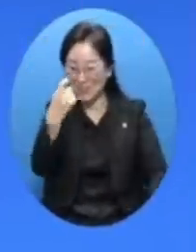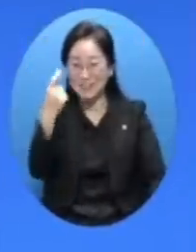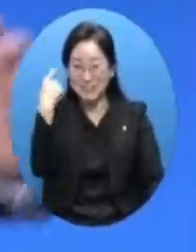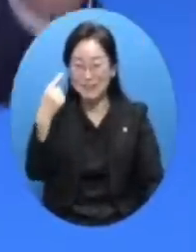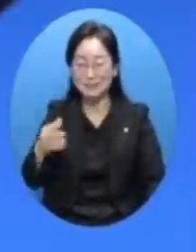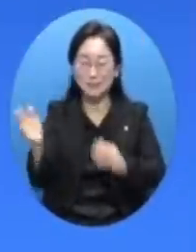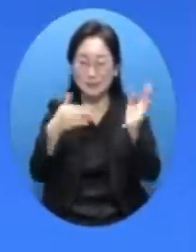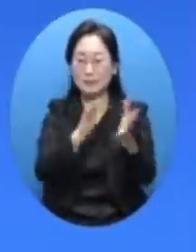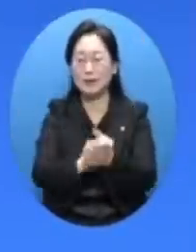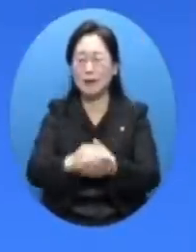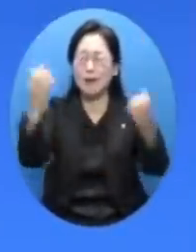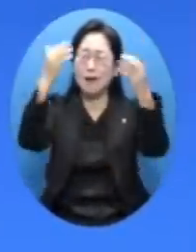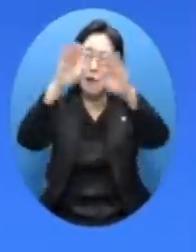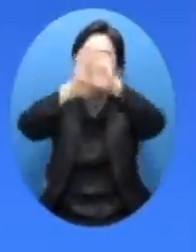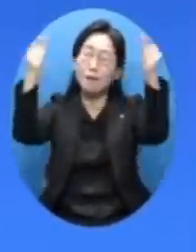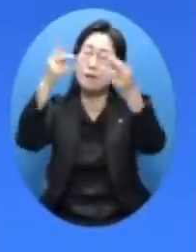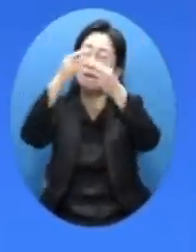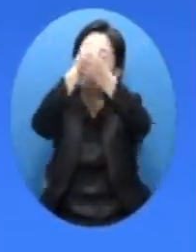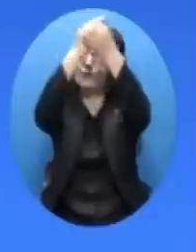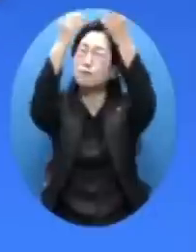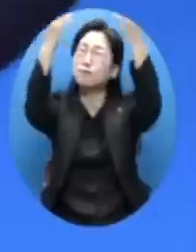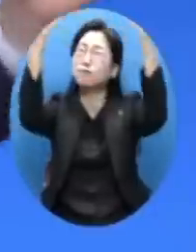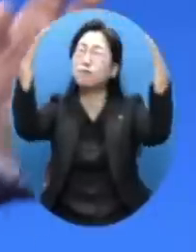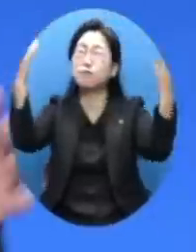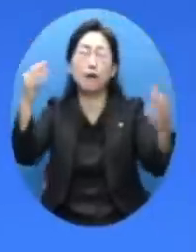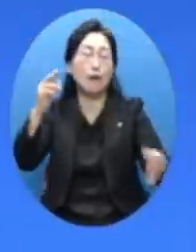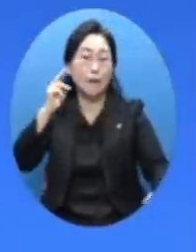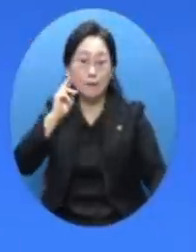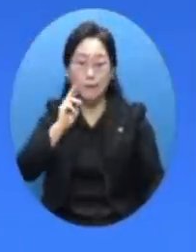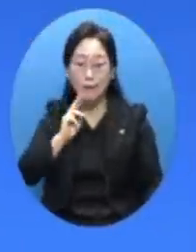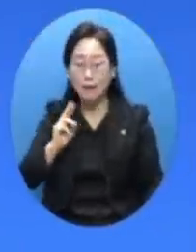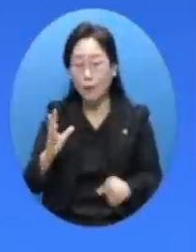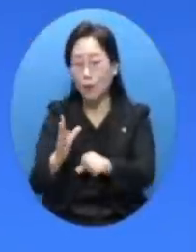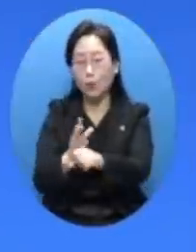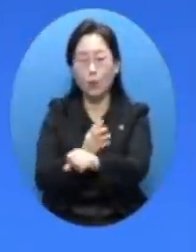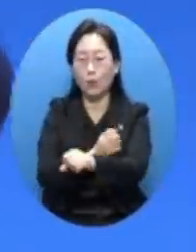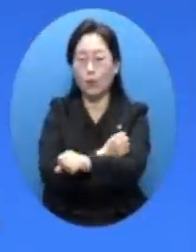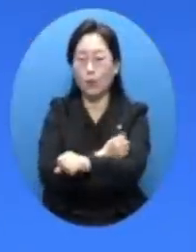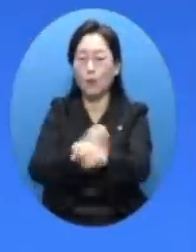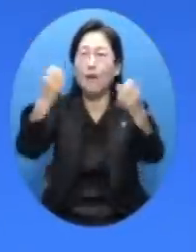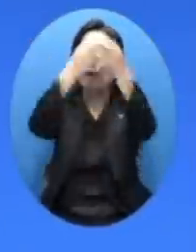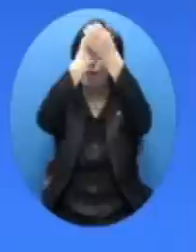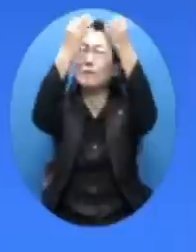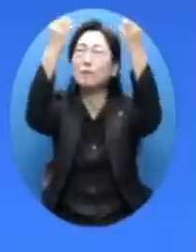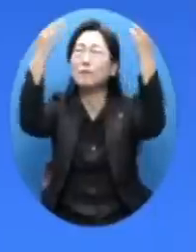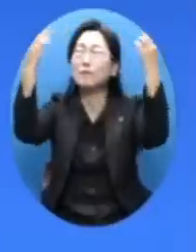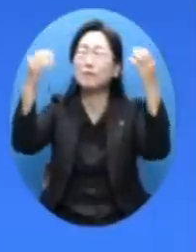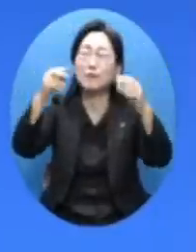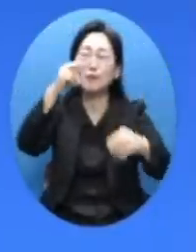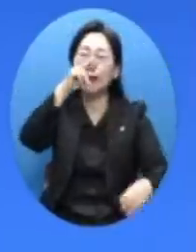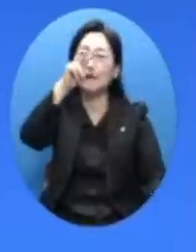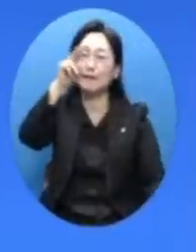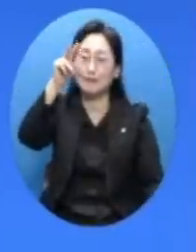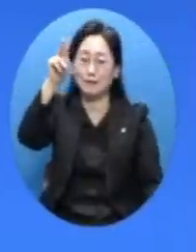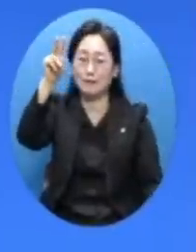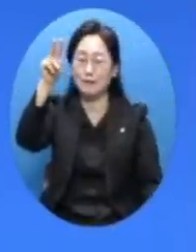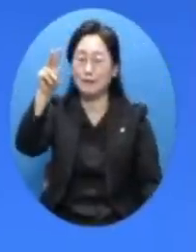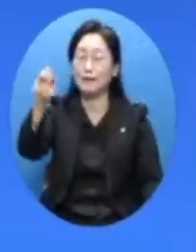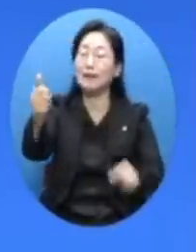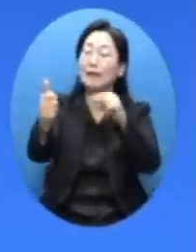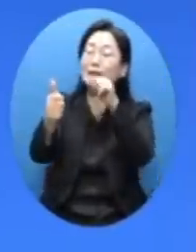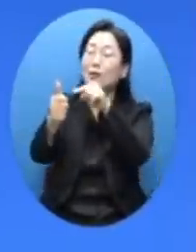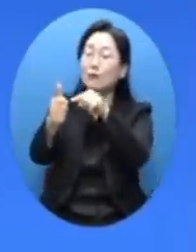하늘을 바라보니까 얼마나 많은 별들이 총총 있는지 그 별을 반짝거리는 별을 보게 하신 다음 너의